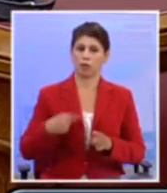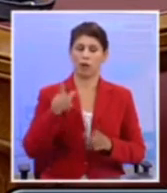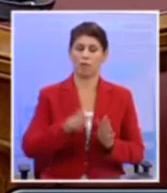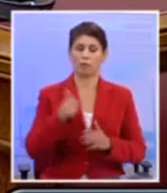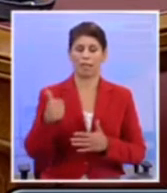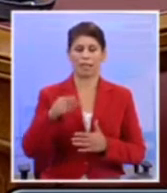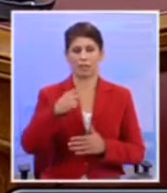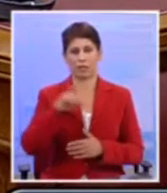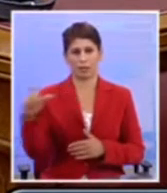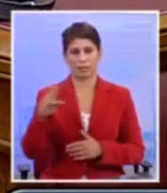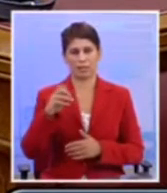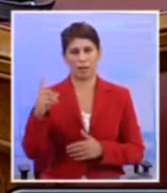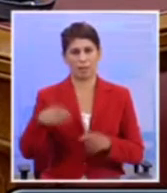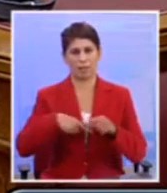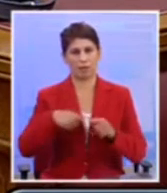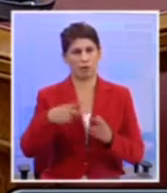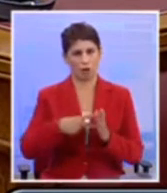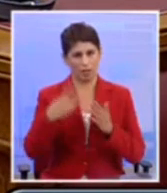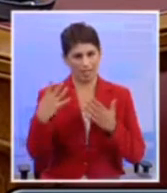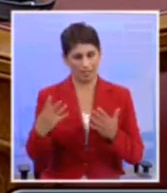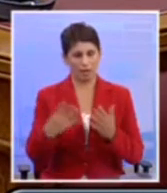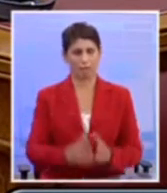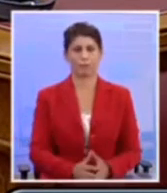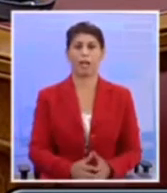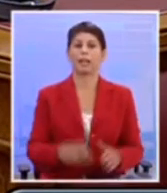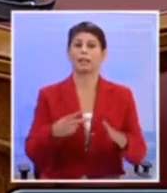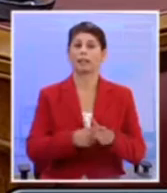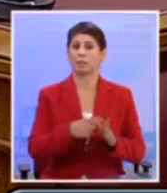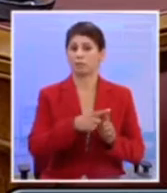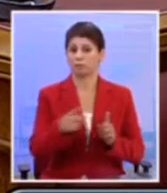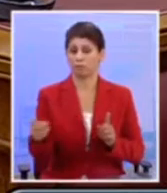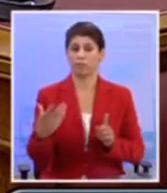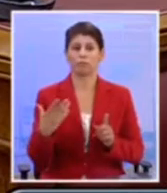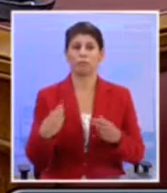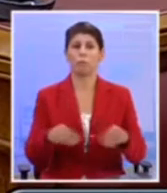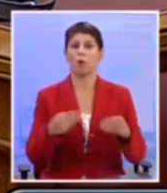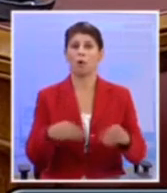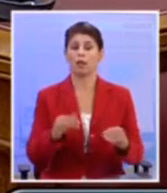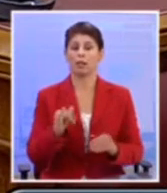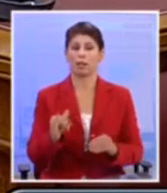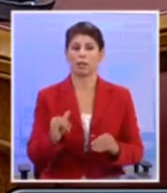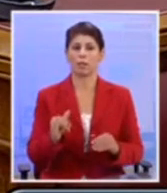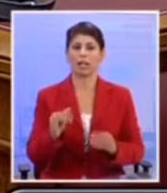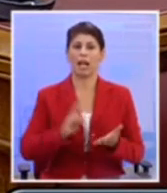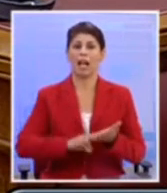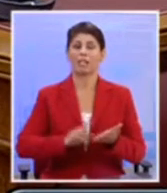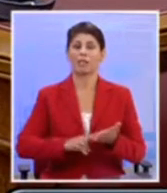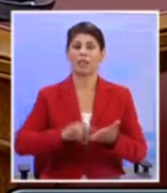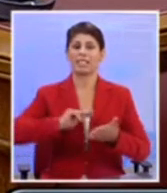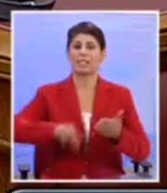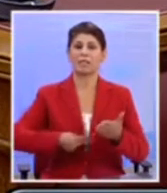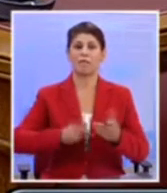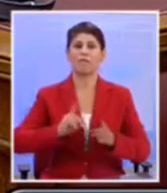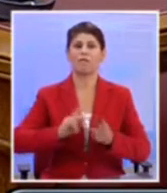31 Δεκεμβρίου του 2009. Οι τράπεζες αυτές είχαν πωλήσει επίσης ασφάλιστα συμβόλαια με